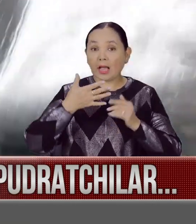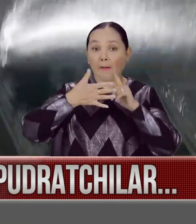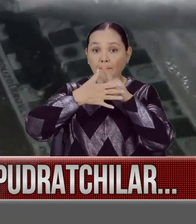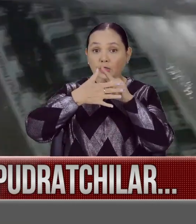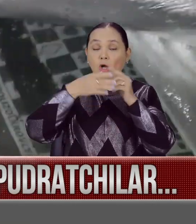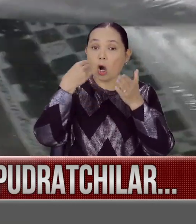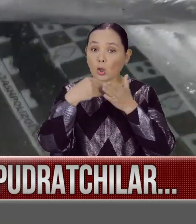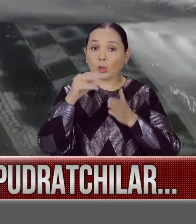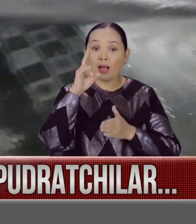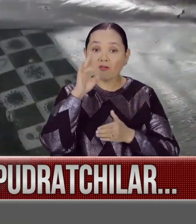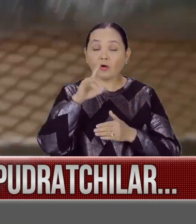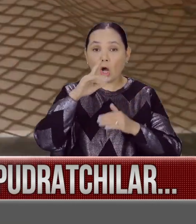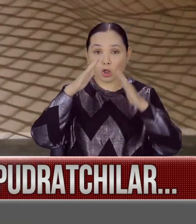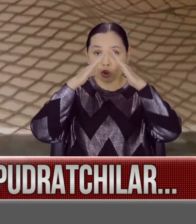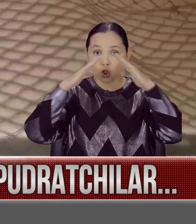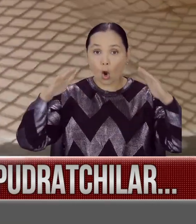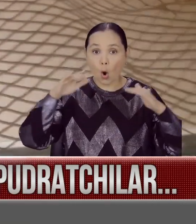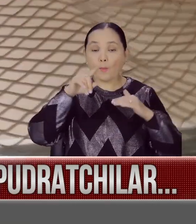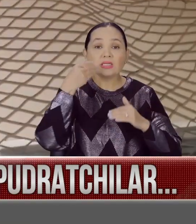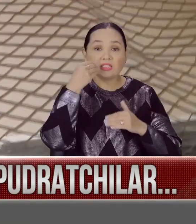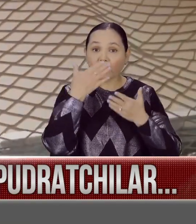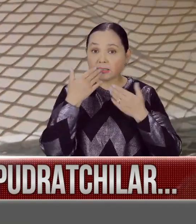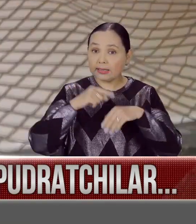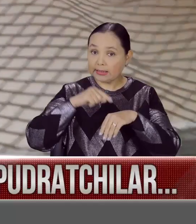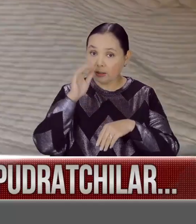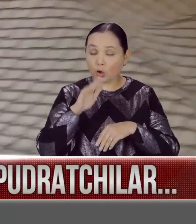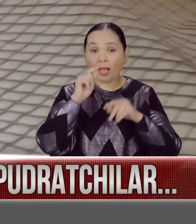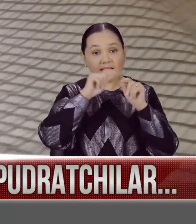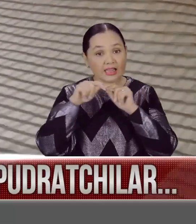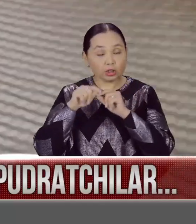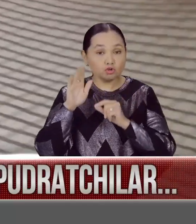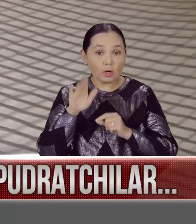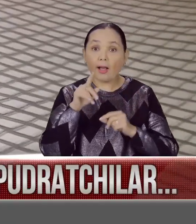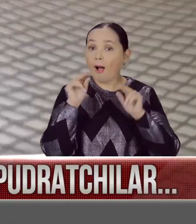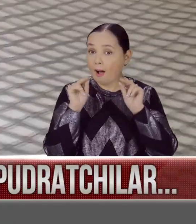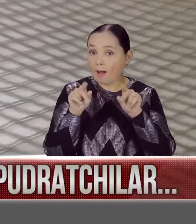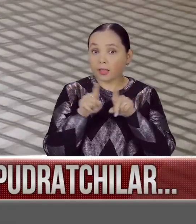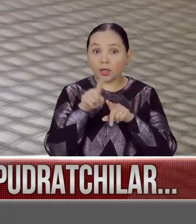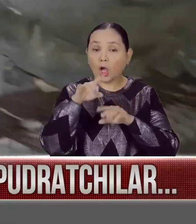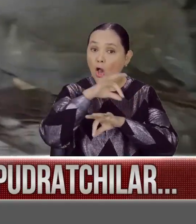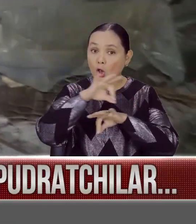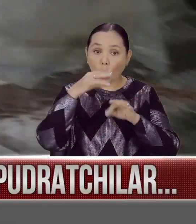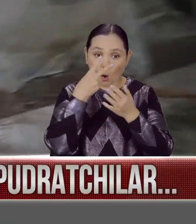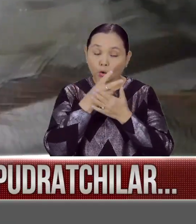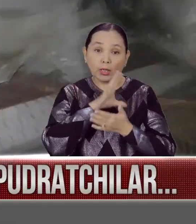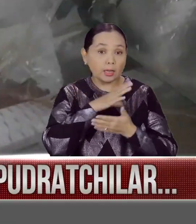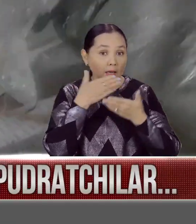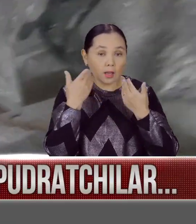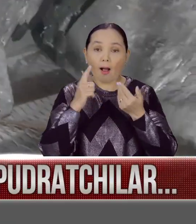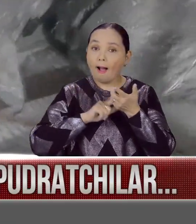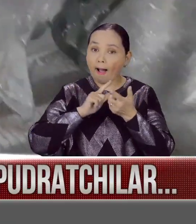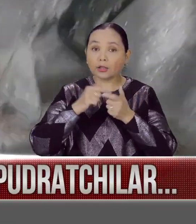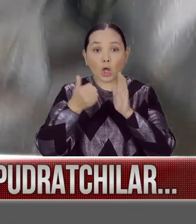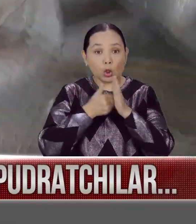xarid qilgan fuqaro xonadonining tom qismi sifatsiz ekanligini sezib qoladi. Tekshirilganida esa haqiqatdan ham loyihada ko'rsatilgandek emas va bir